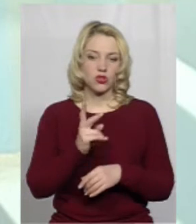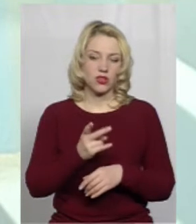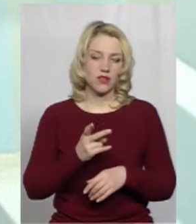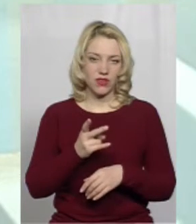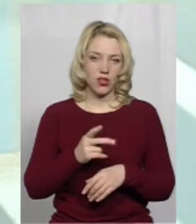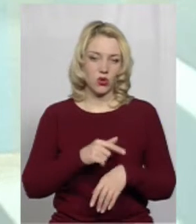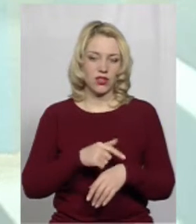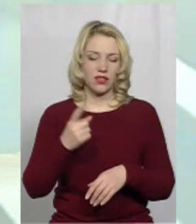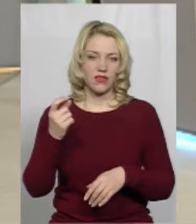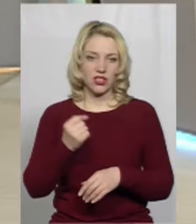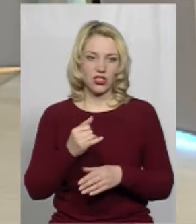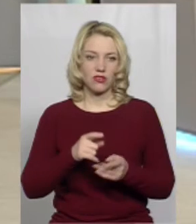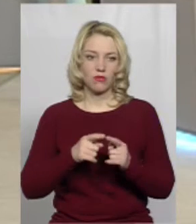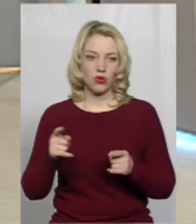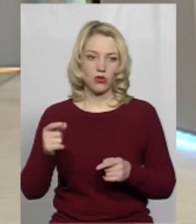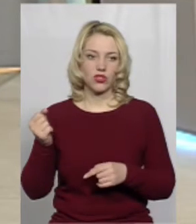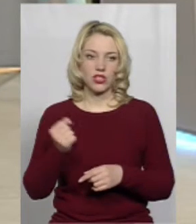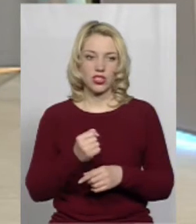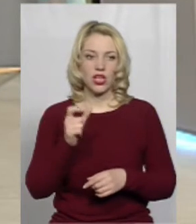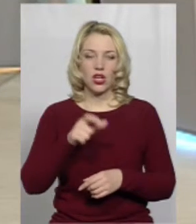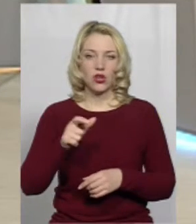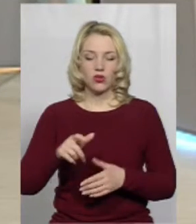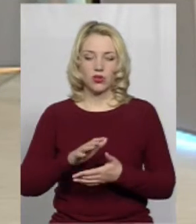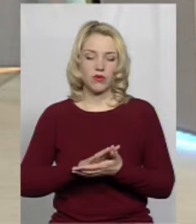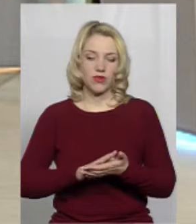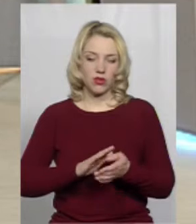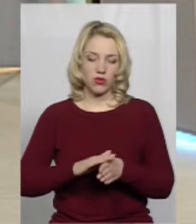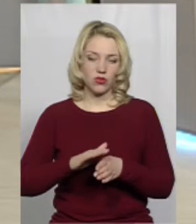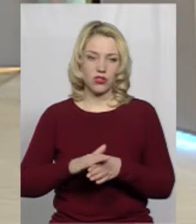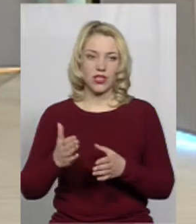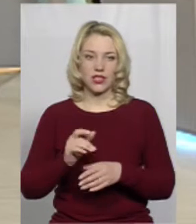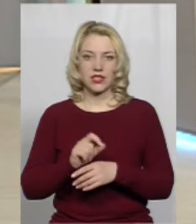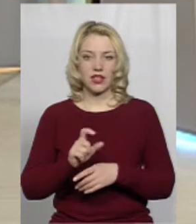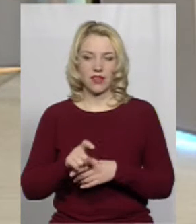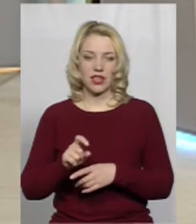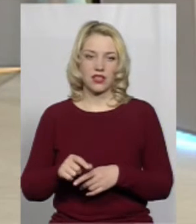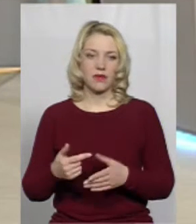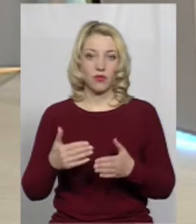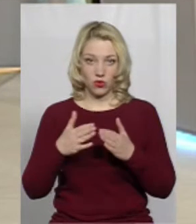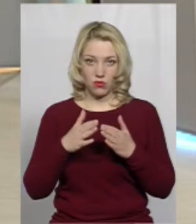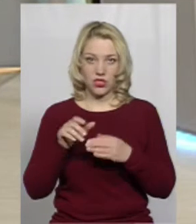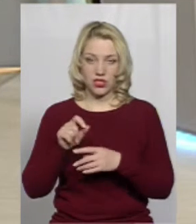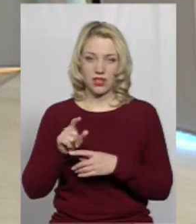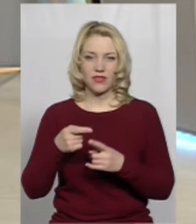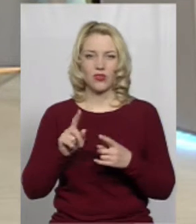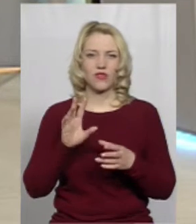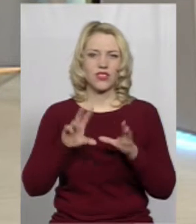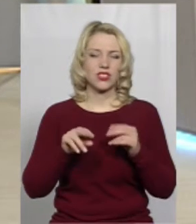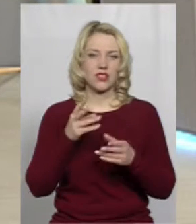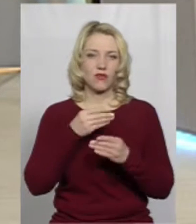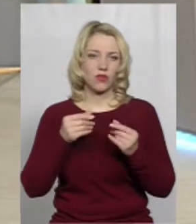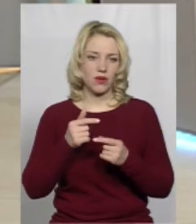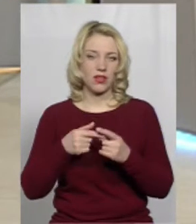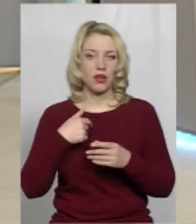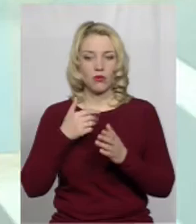2 години в тиждень, і потім впродовж тижня люди виконують якесь завдання, аналізують. Домашнє завдання? Ну, скажімо так, формальне. Я їх прошу